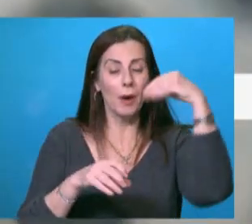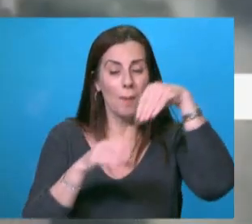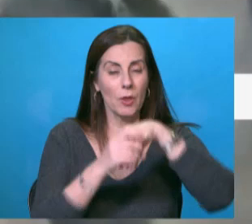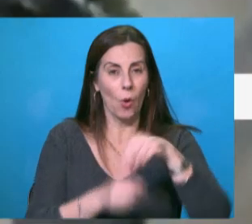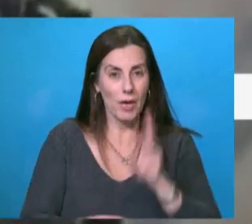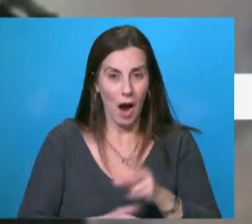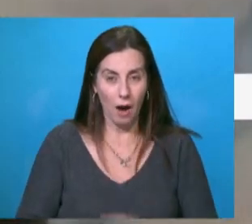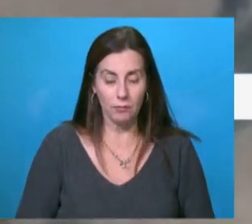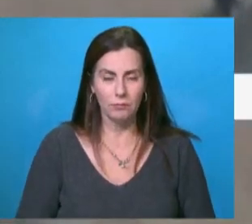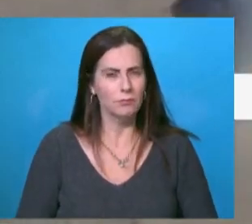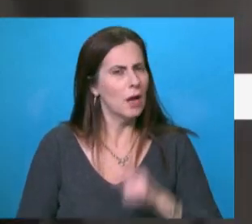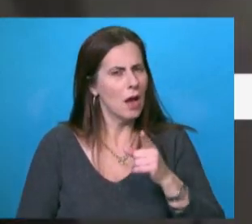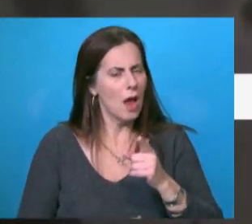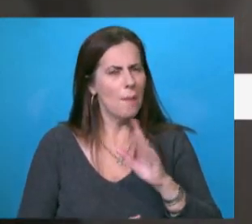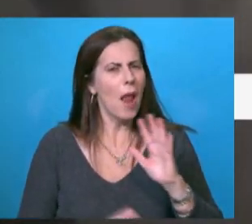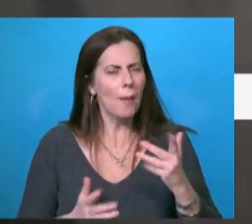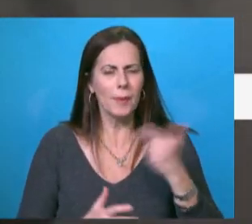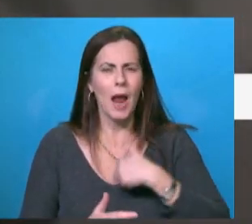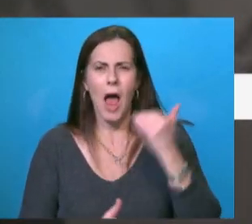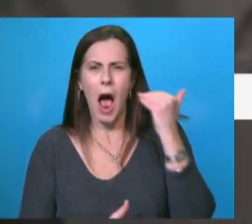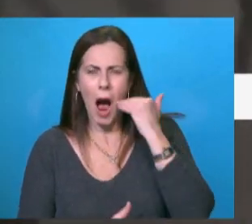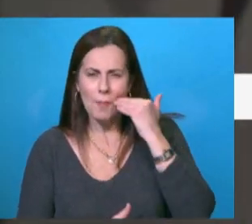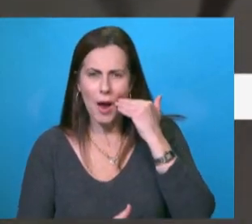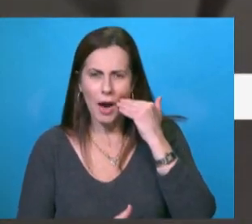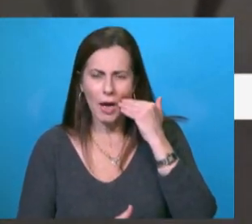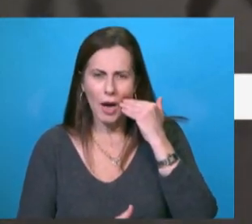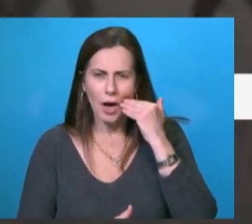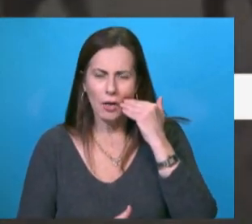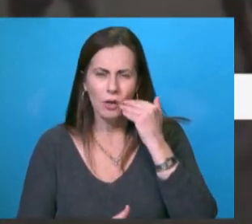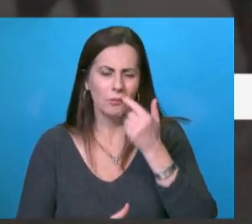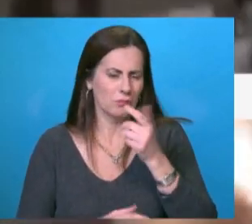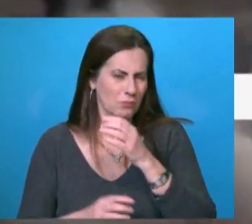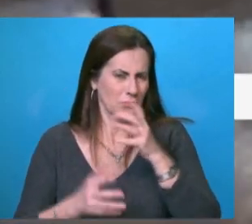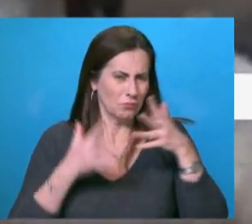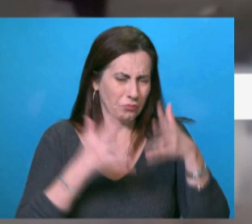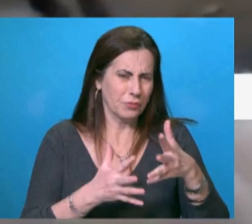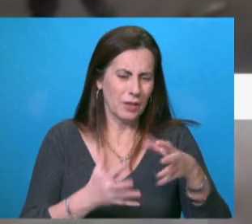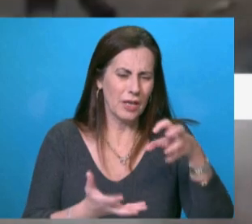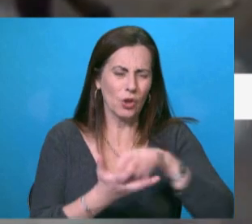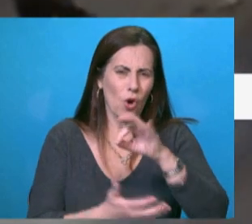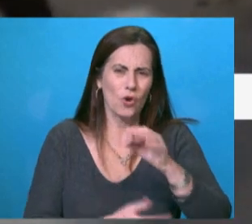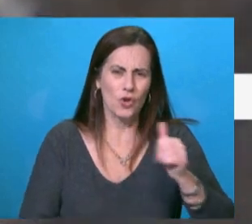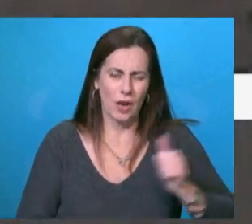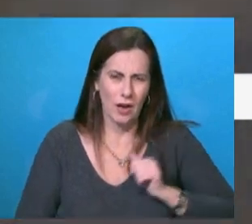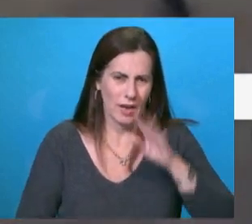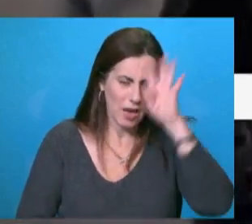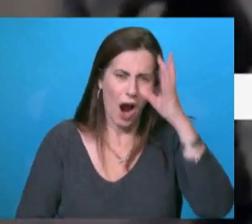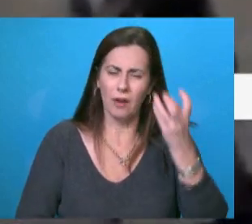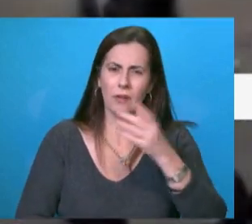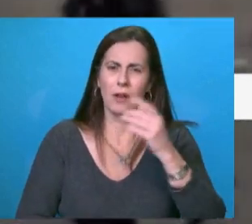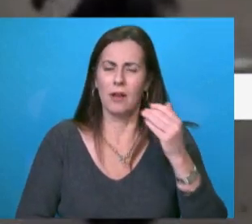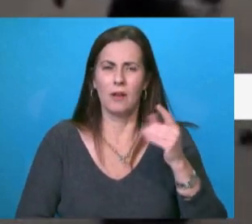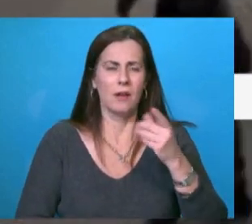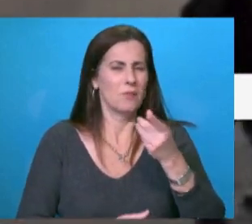הם מוחים על ההתקפה האמריקנית על מטרות של המיליציות בתחילת השבוע. המפגינים נעדפו בחדורי גומי וברימוני גז